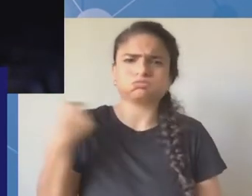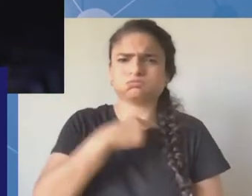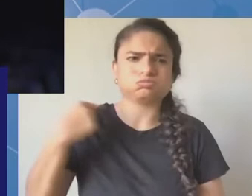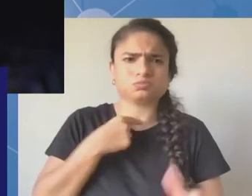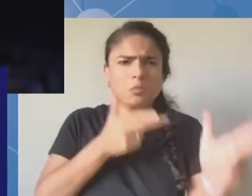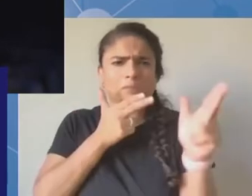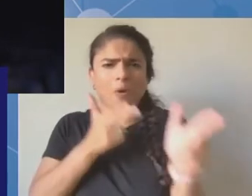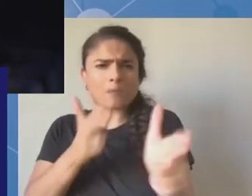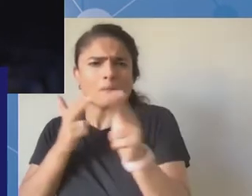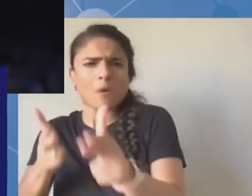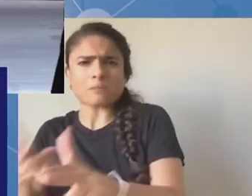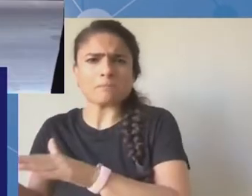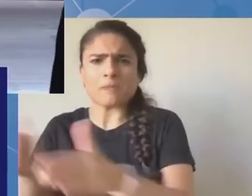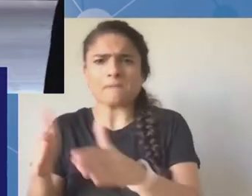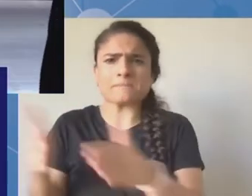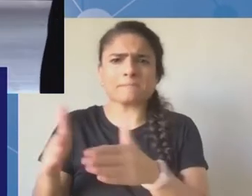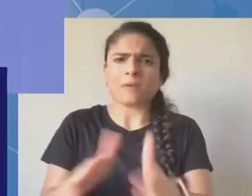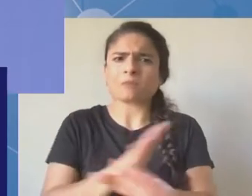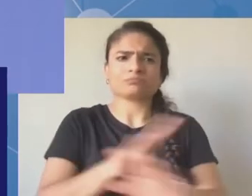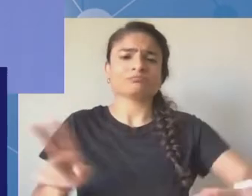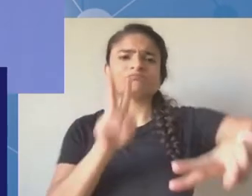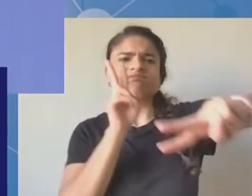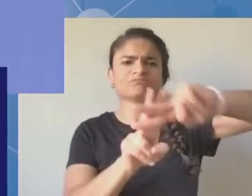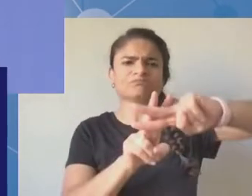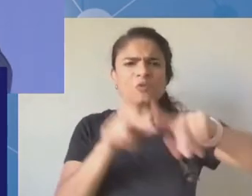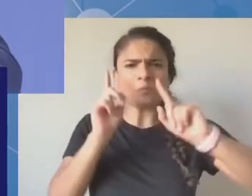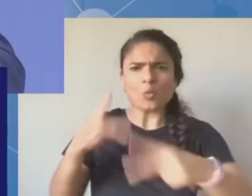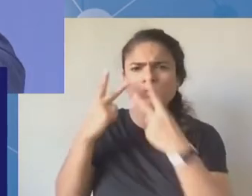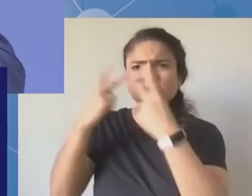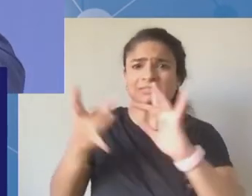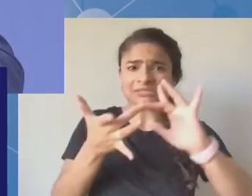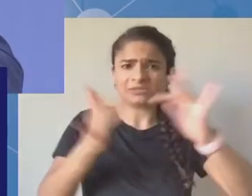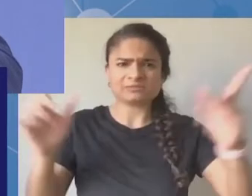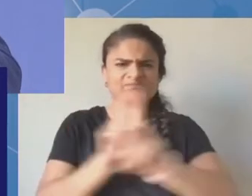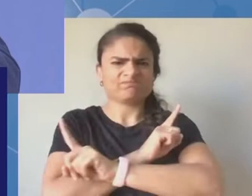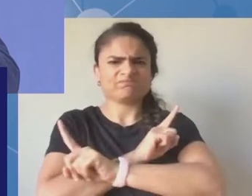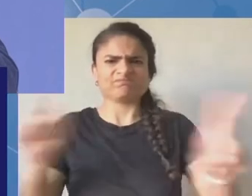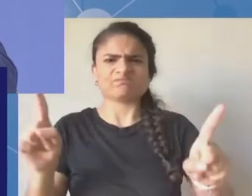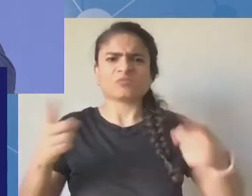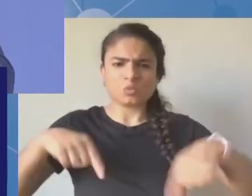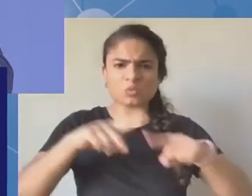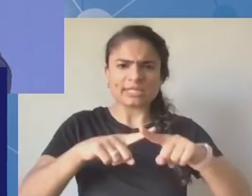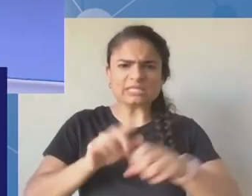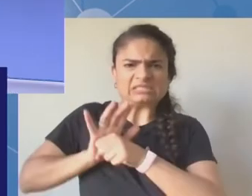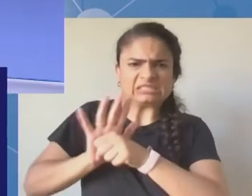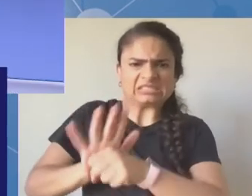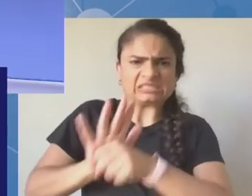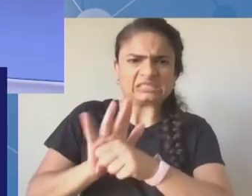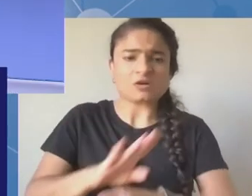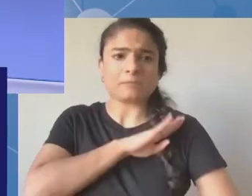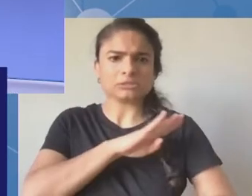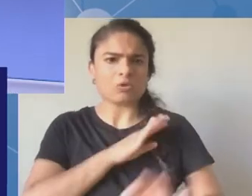كثرة الوعي. هذه الأمور ليست فقط في السودان ولكن أيضا في توغو وفي بلاد أخرى. شكرا على